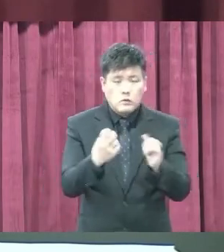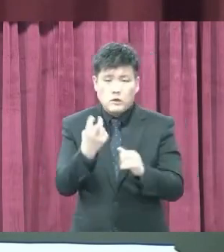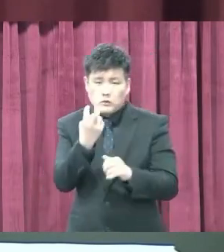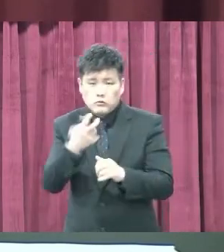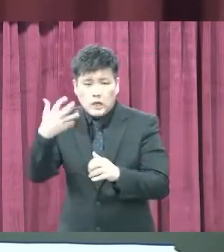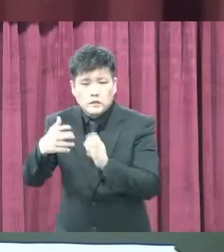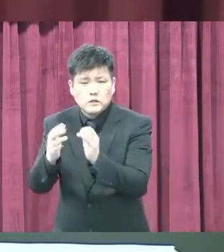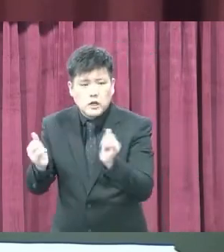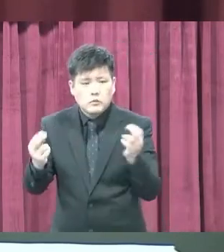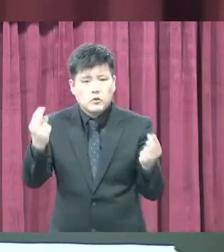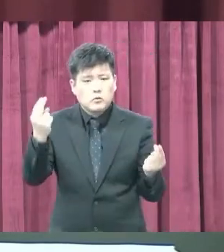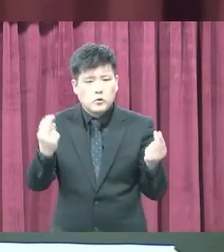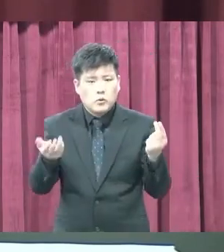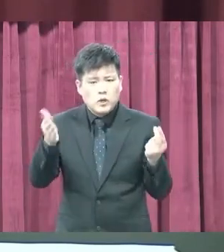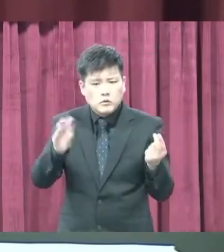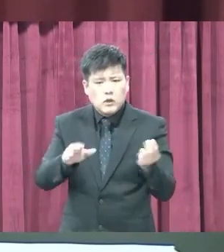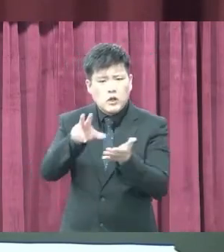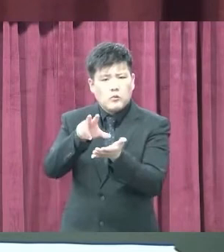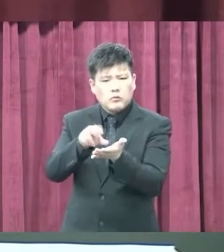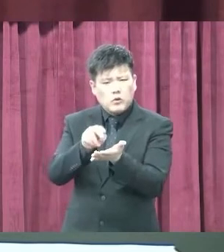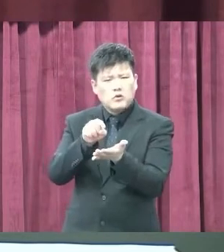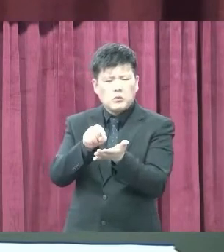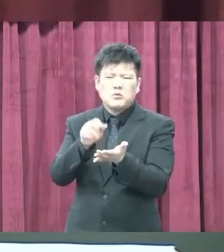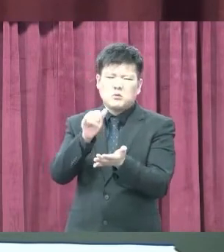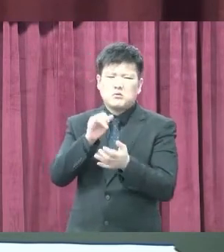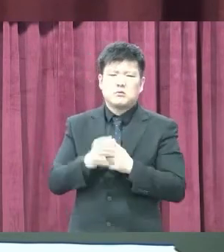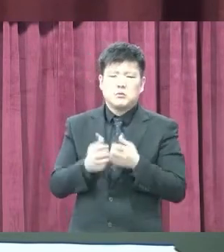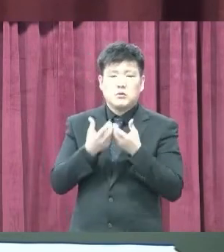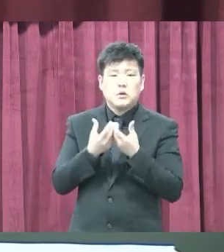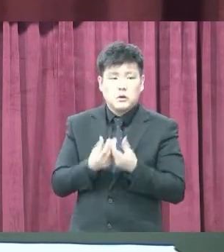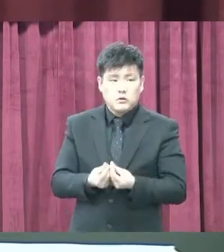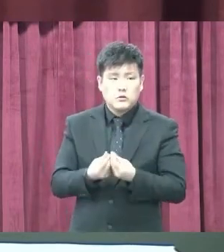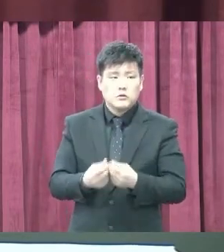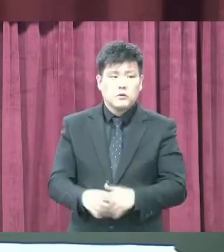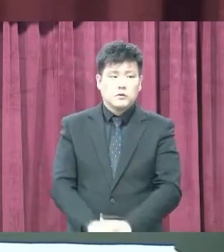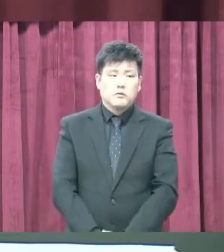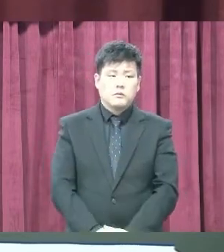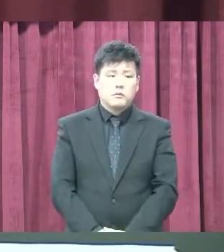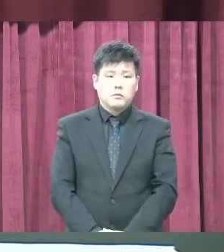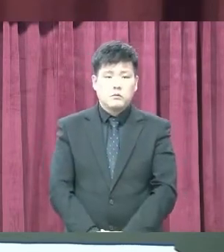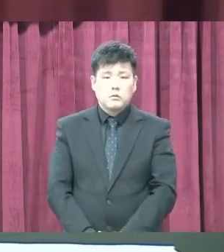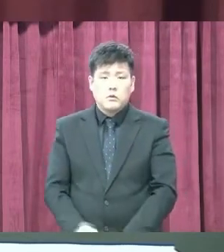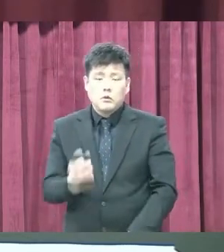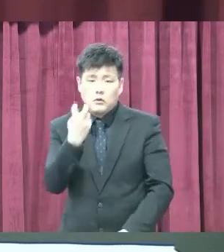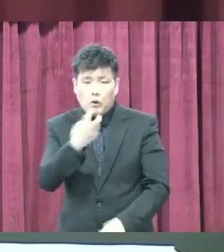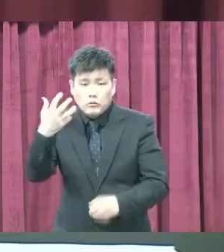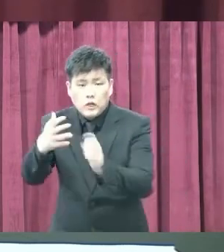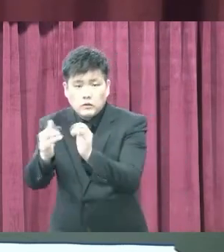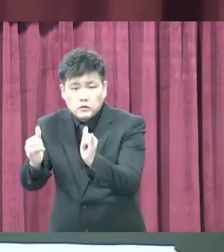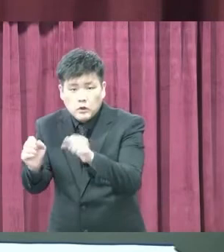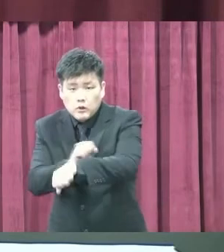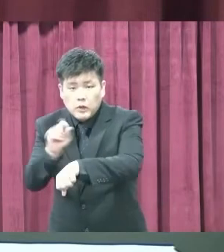했는데 좀 문제점들이 좀 있어요. 예를 들어서 이제 미수검자의